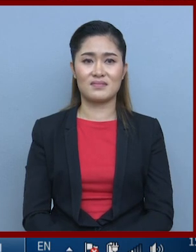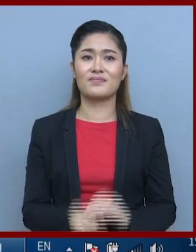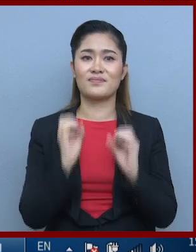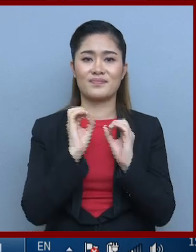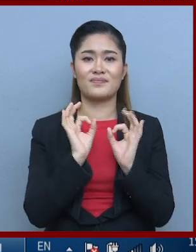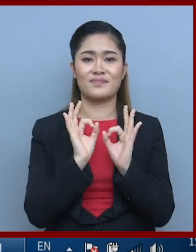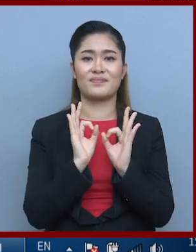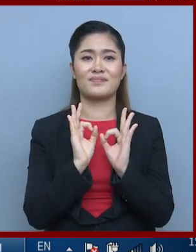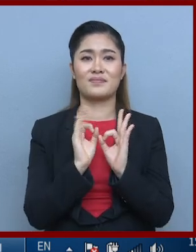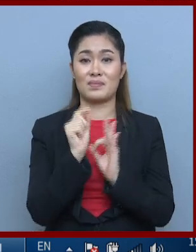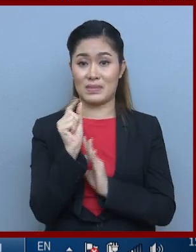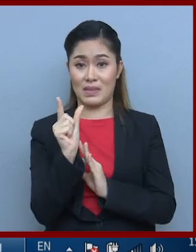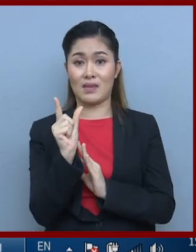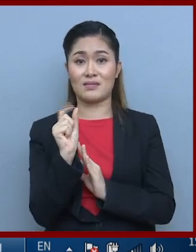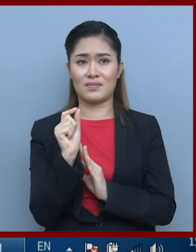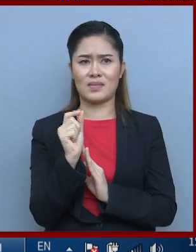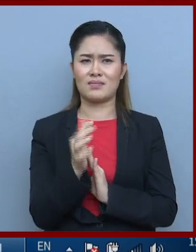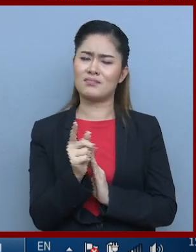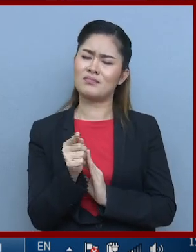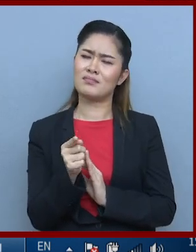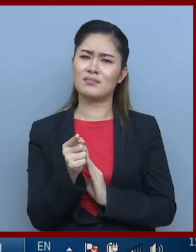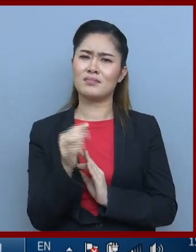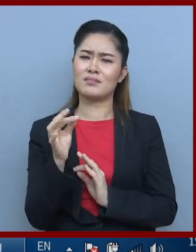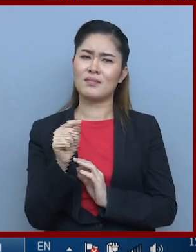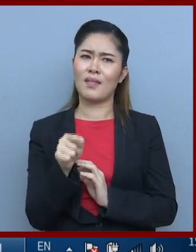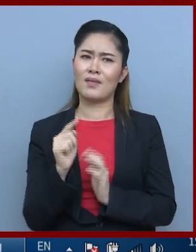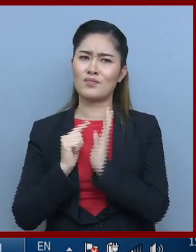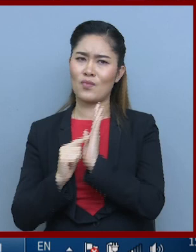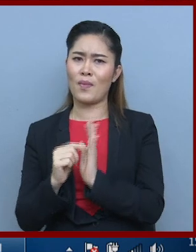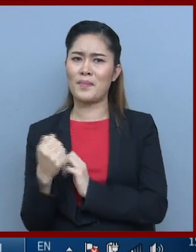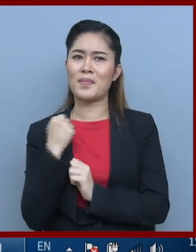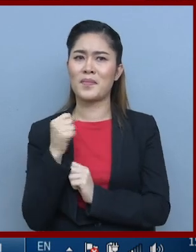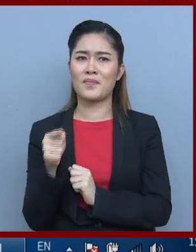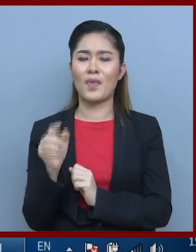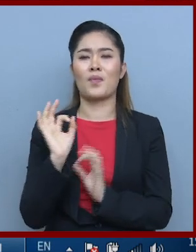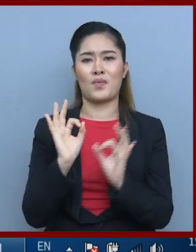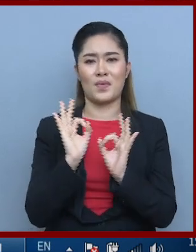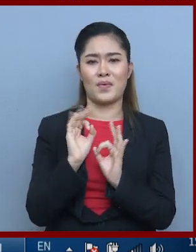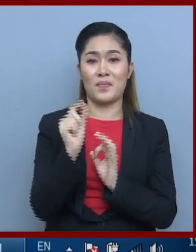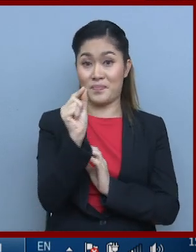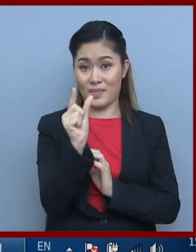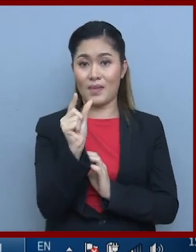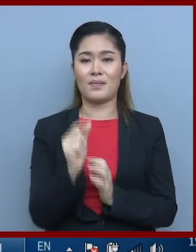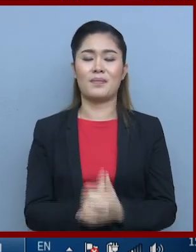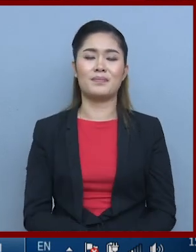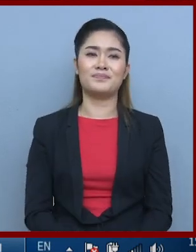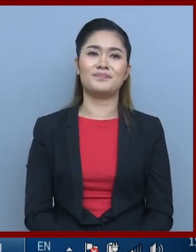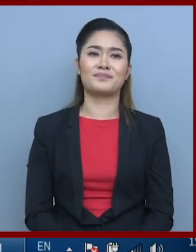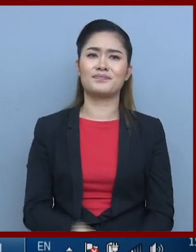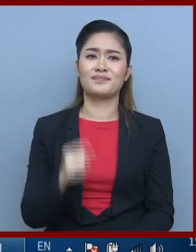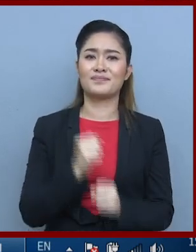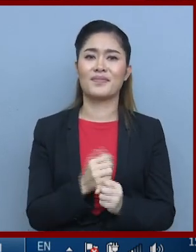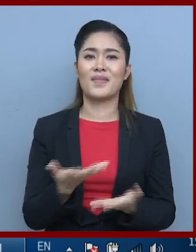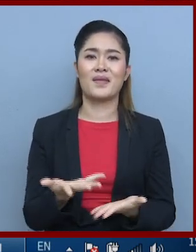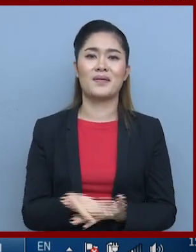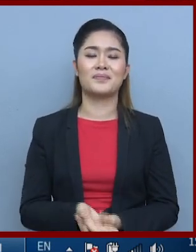โอเคเป็นตัวหนาหรือเปล่าเนี่ยทำไมรู้สึกของต้นฉบับเขาจะเข้มๆหน่อยนึงโอเคเป็นตัวหนานะจากนั้นเป็นยัง